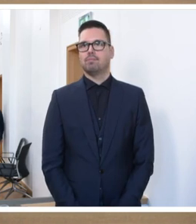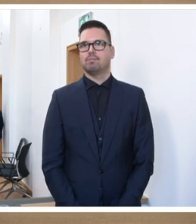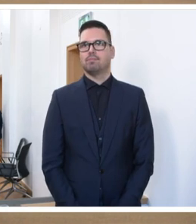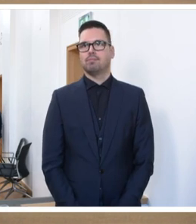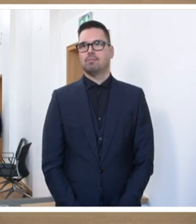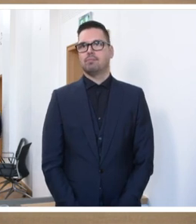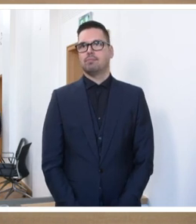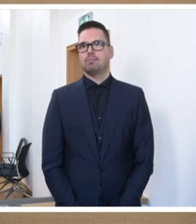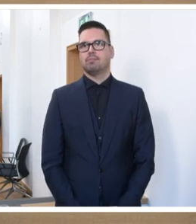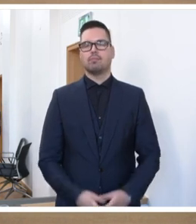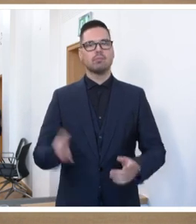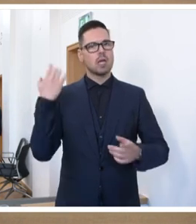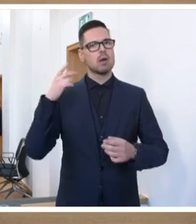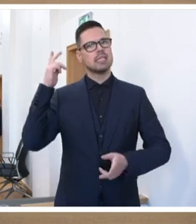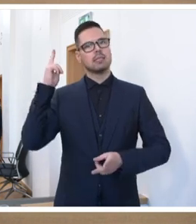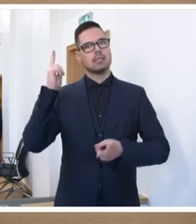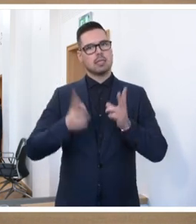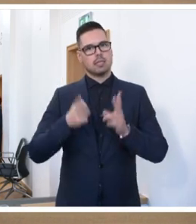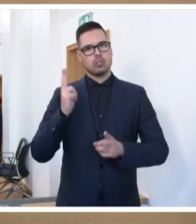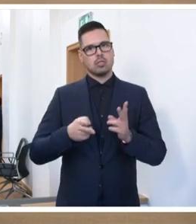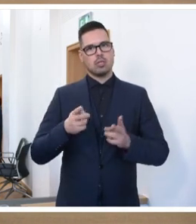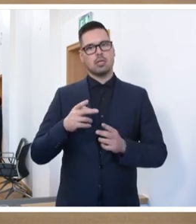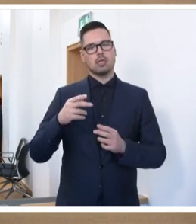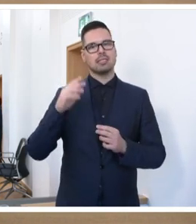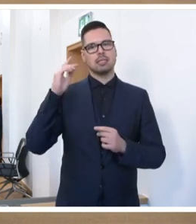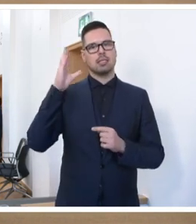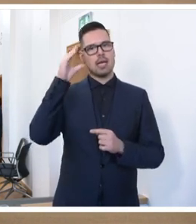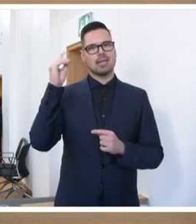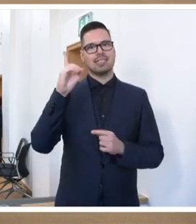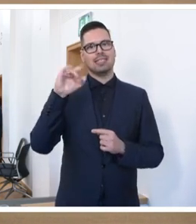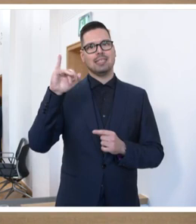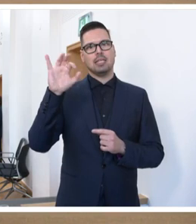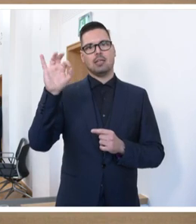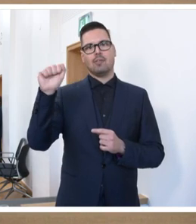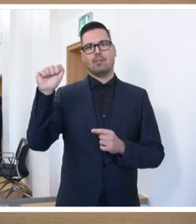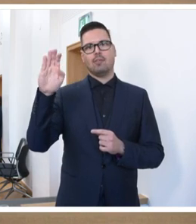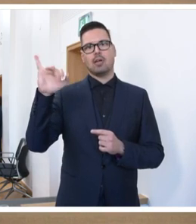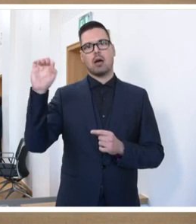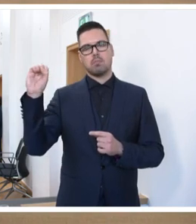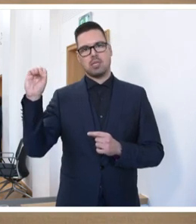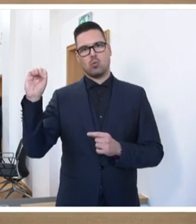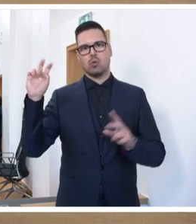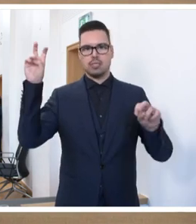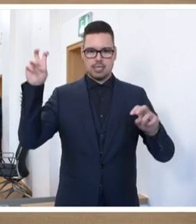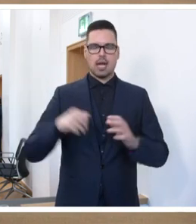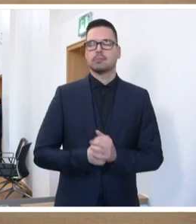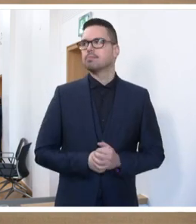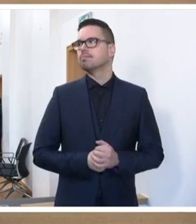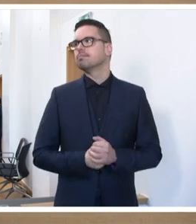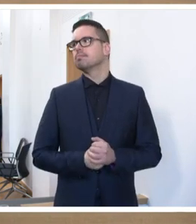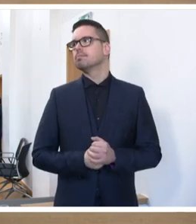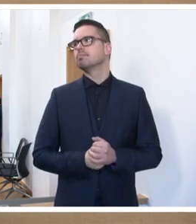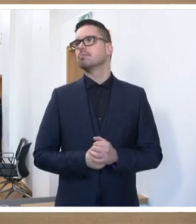Der ehemalige Richter des Bundesverfassungsgerichtes Udo Di Fabio hat kürzlich gesagt, und ich zitiere das sehr gerne, weil es sehr gut passt,